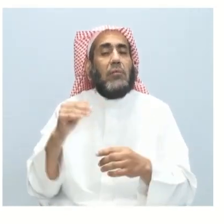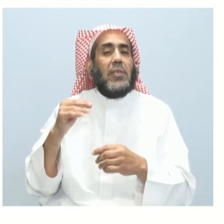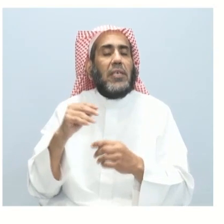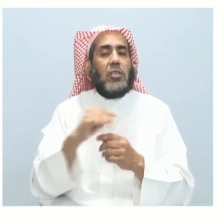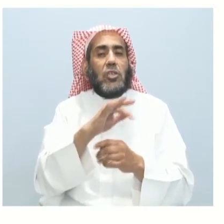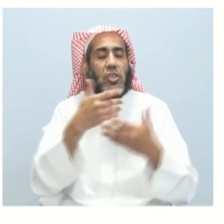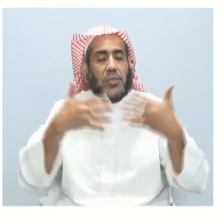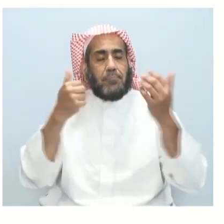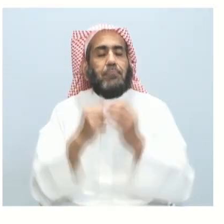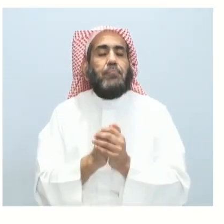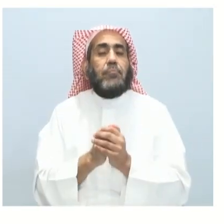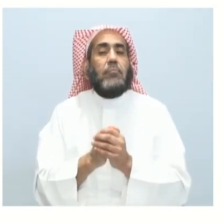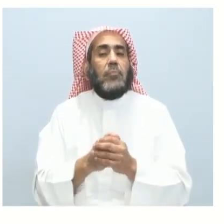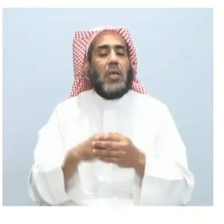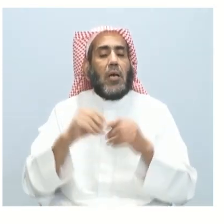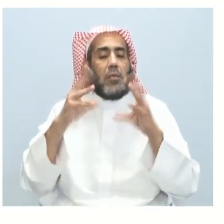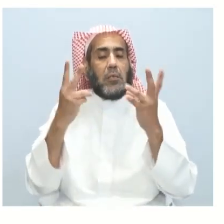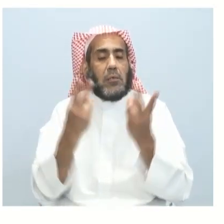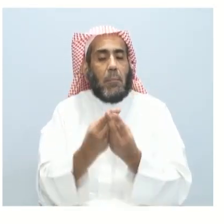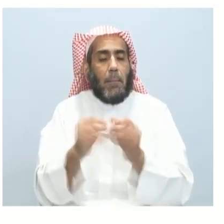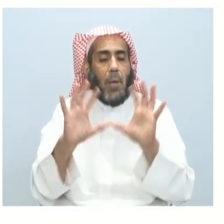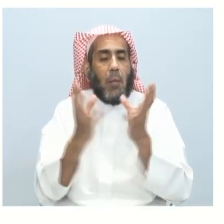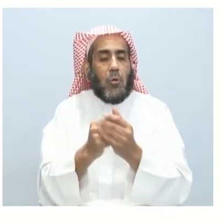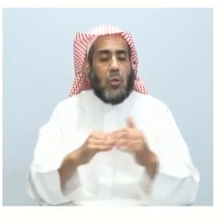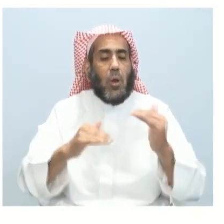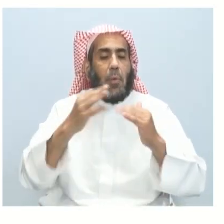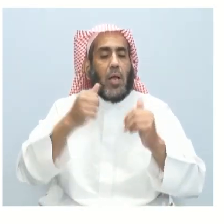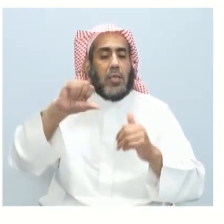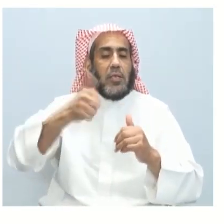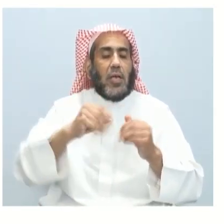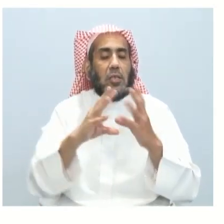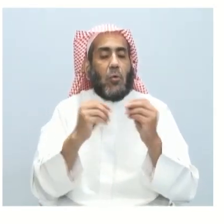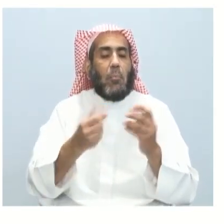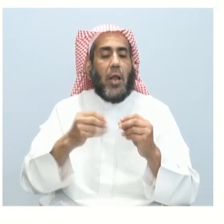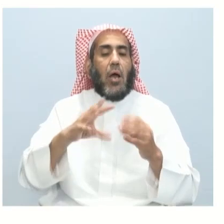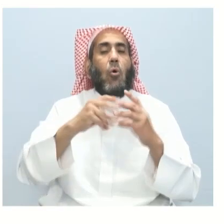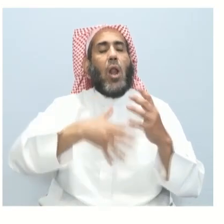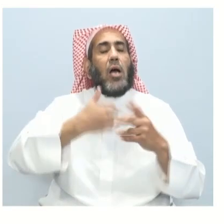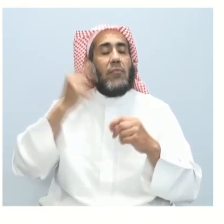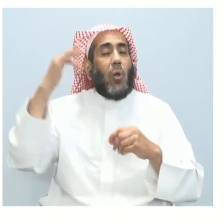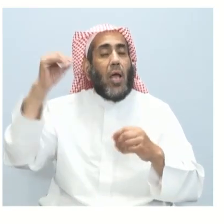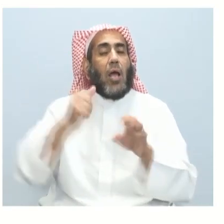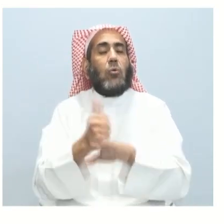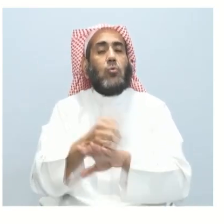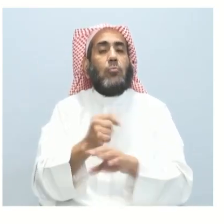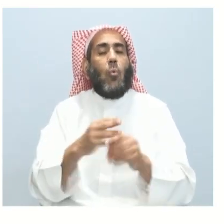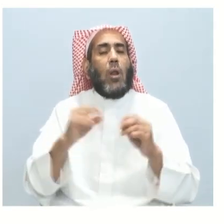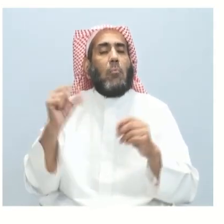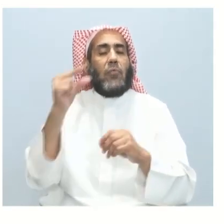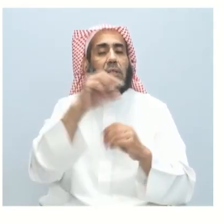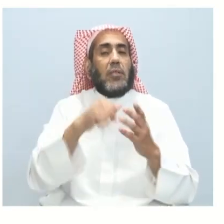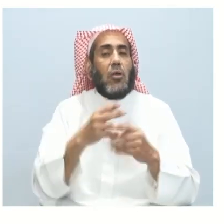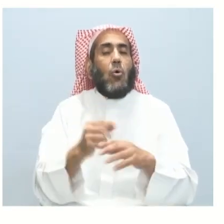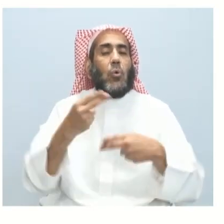الشعر هذا رسم المحتوى النقدي لمقاييس الشعر مقايس نقد المعنى والعاطفه والخيال والاسلوب ومفردات